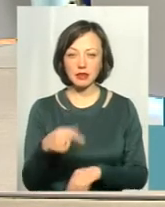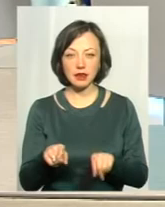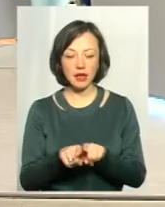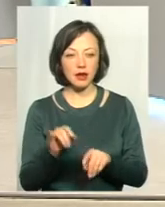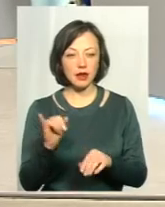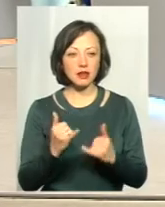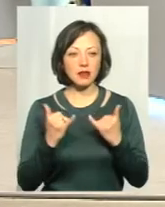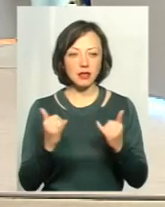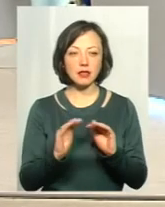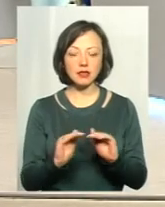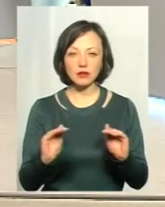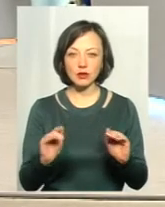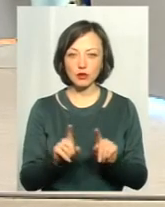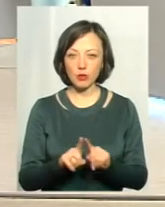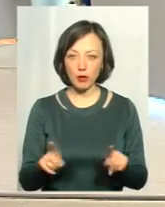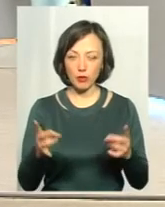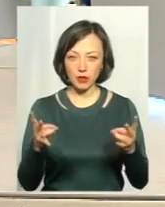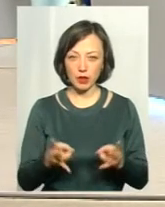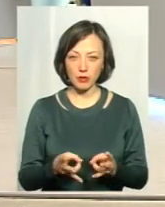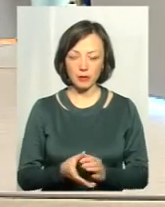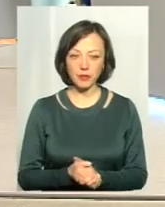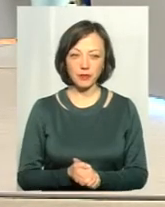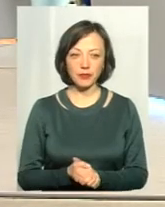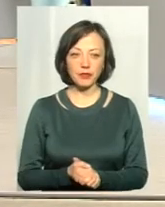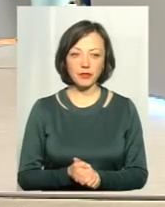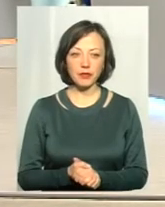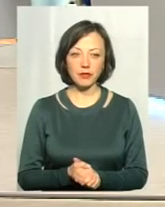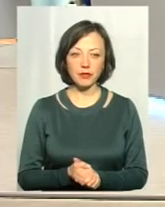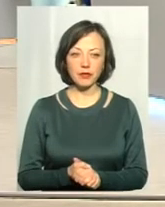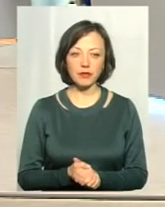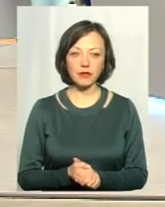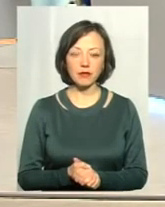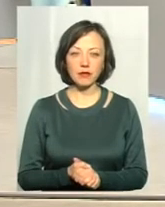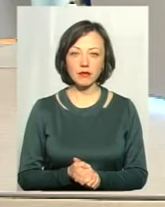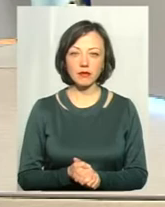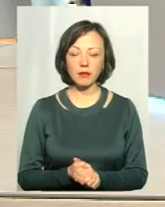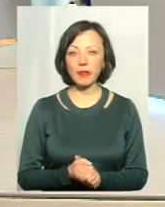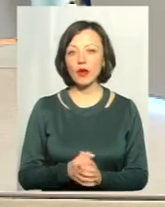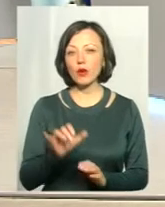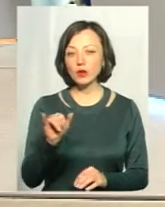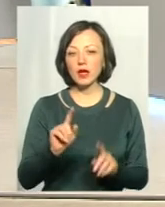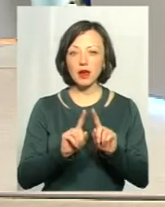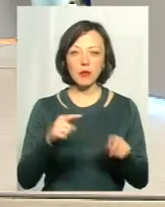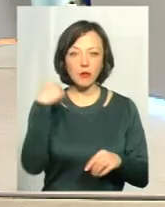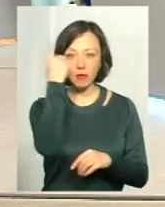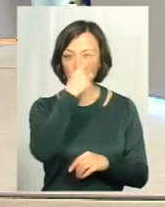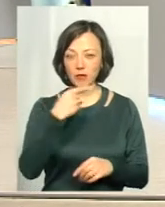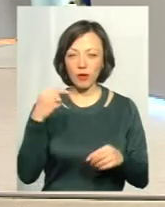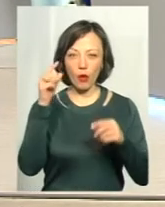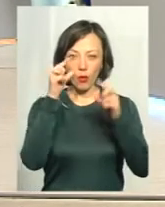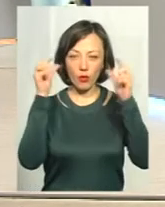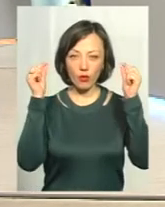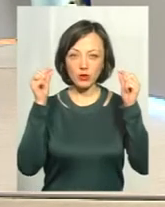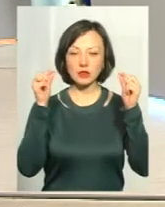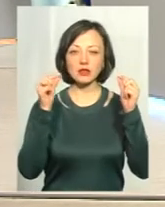для діток з особливими потребами. В них розкосі очі, широкі губи, кругла форма голови, вузький